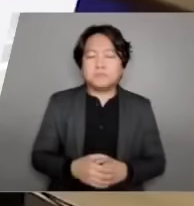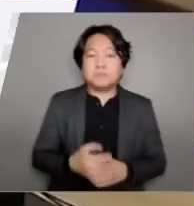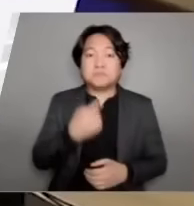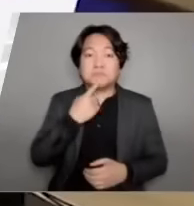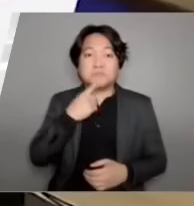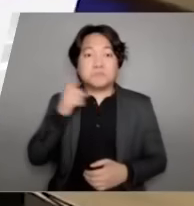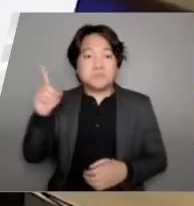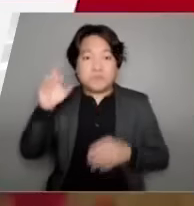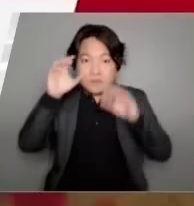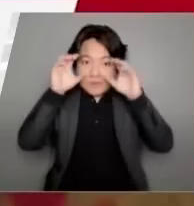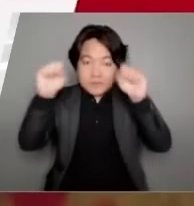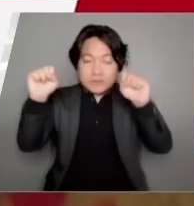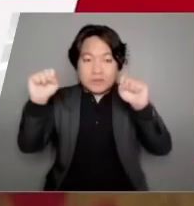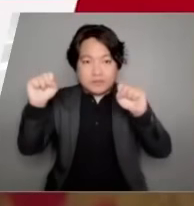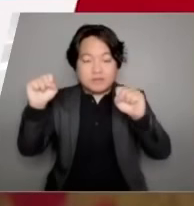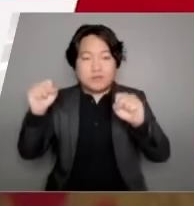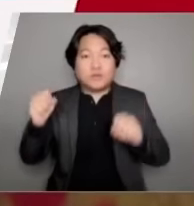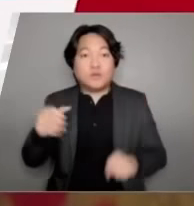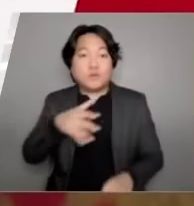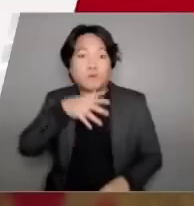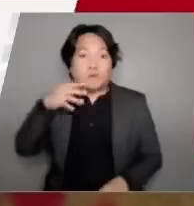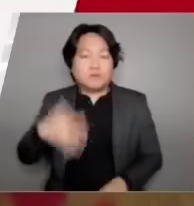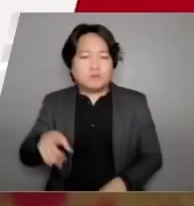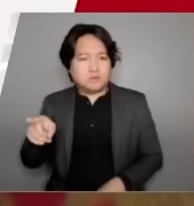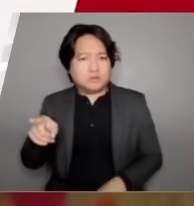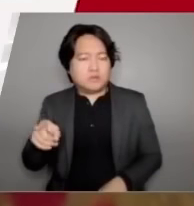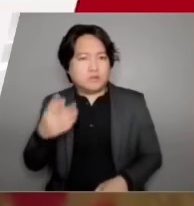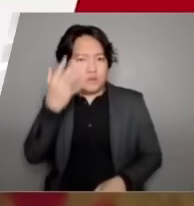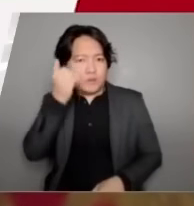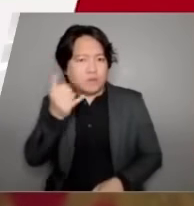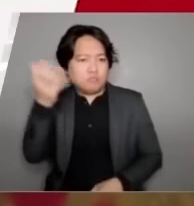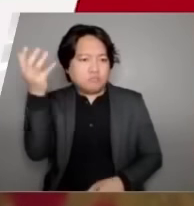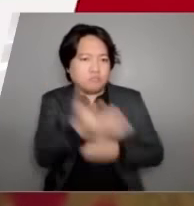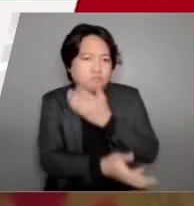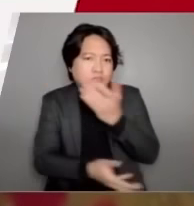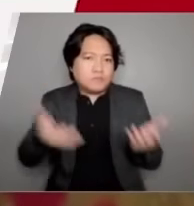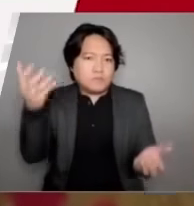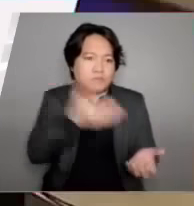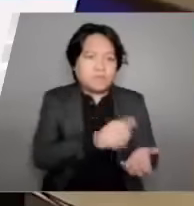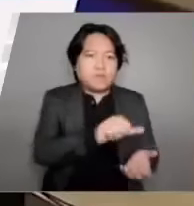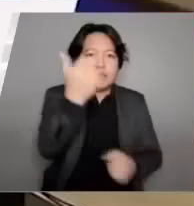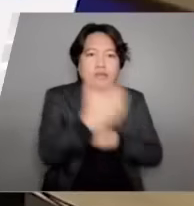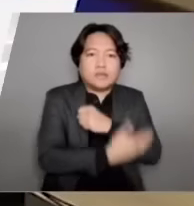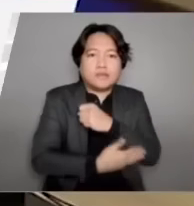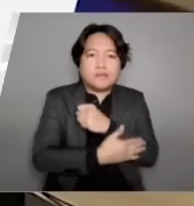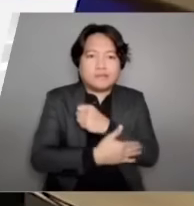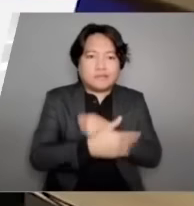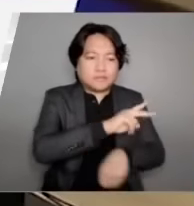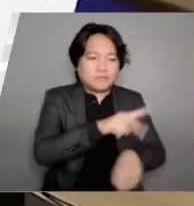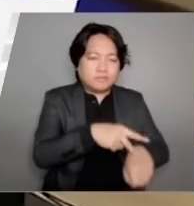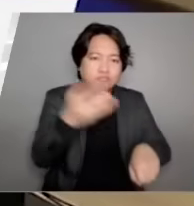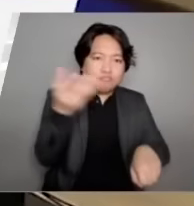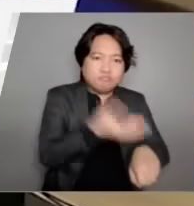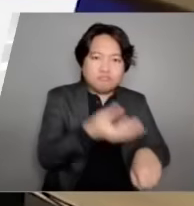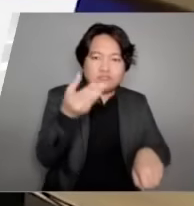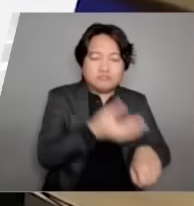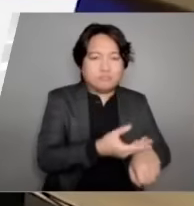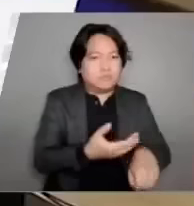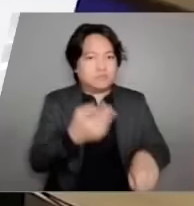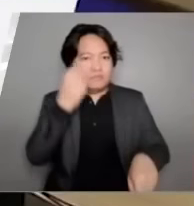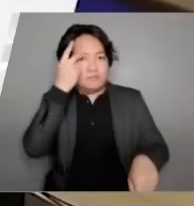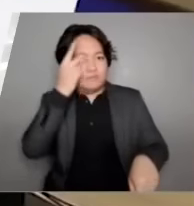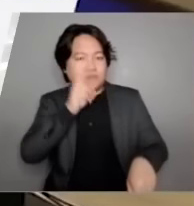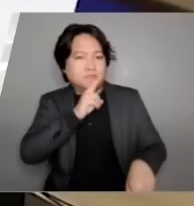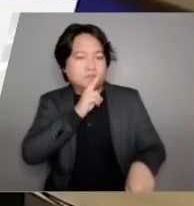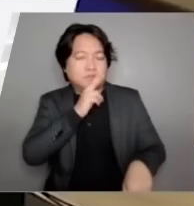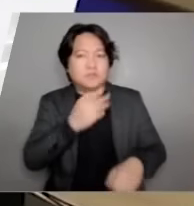bansa, balak na raw ng Russia na muling gumawa ng mga intermediate at short-range nuclear-capable missile. Ayon kay Putin, pagdidesisyonan daw kung